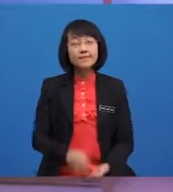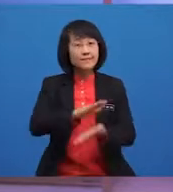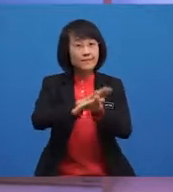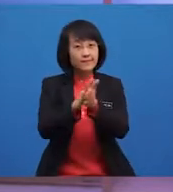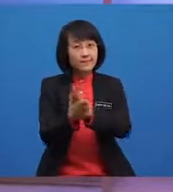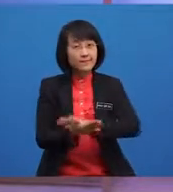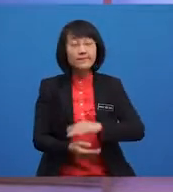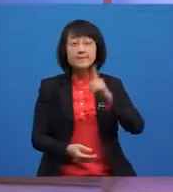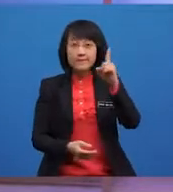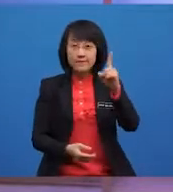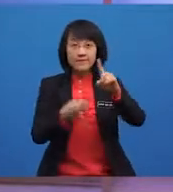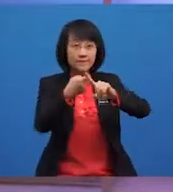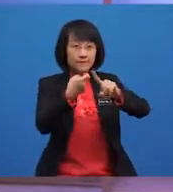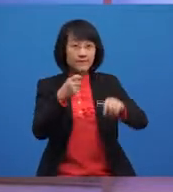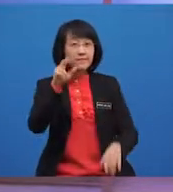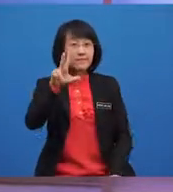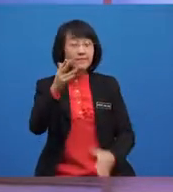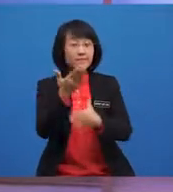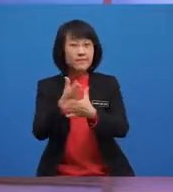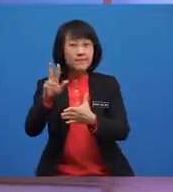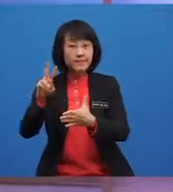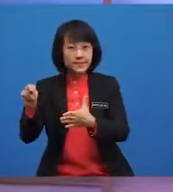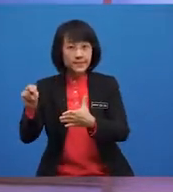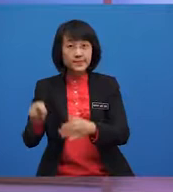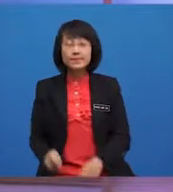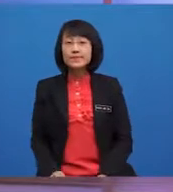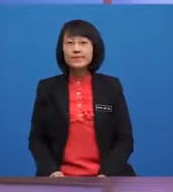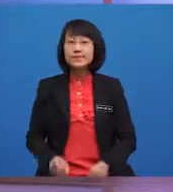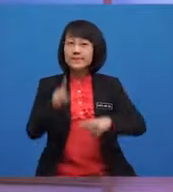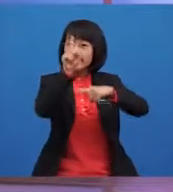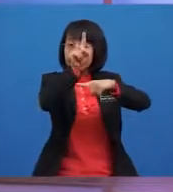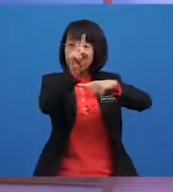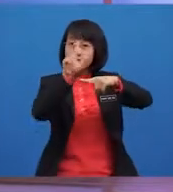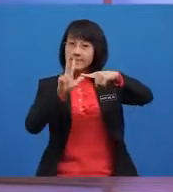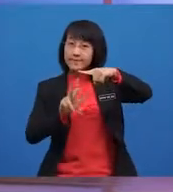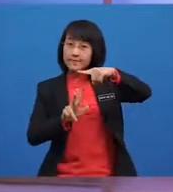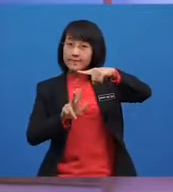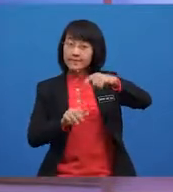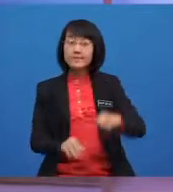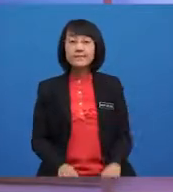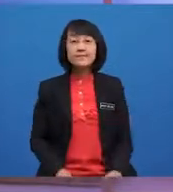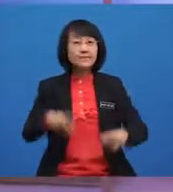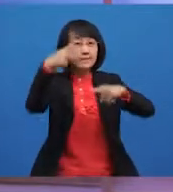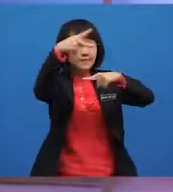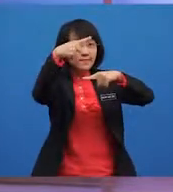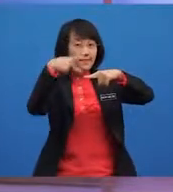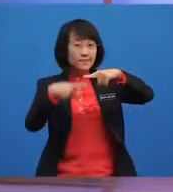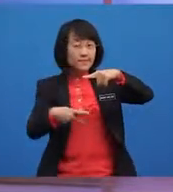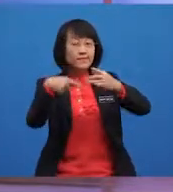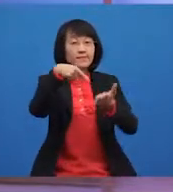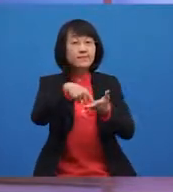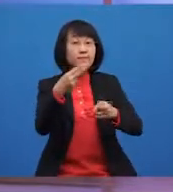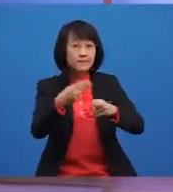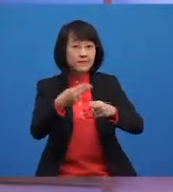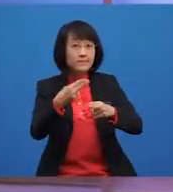satu daripada tiga bahagian ialah 1/3. Pecahan ini